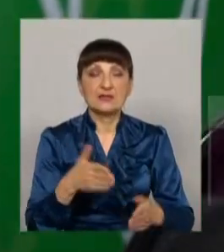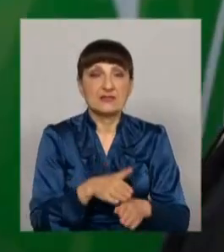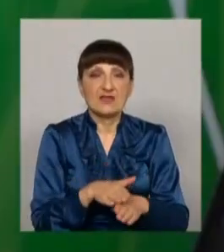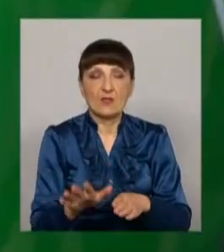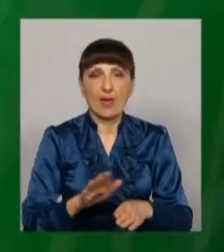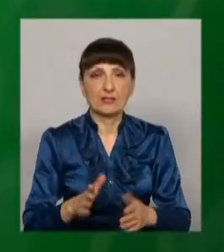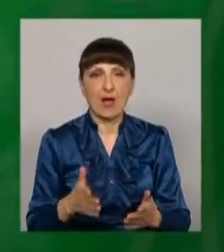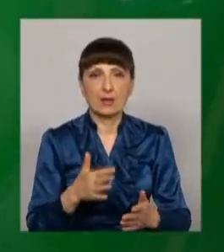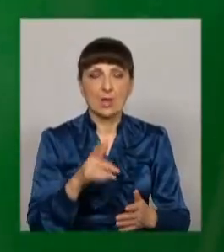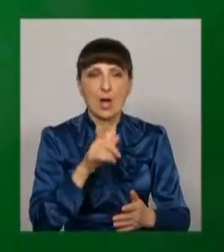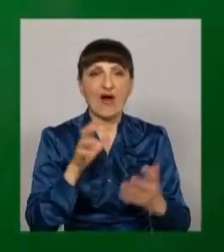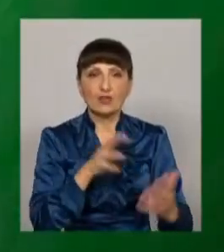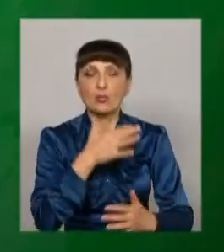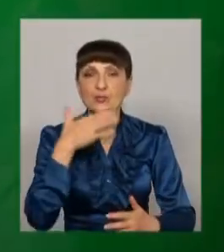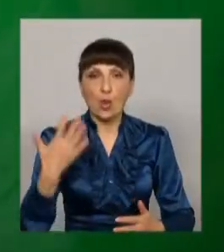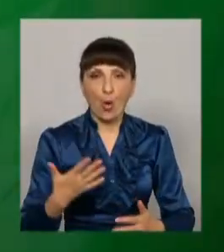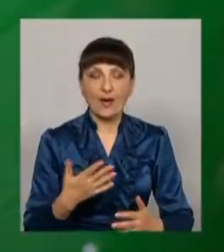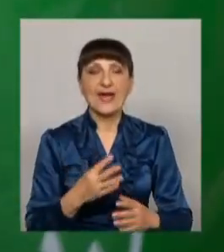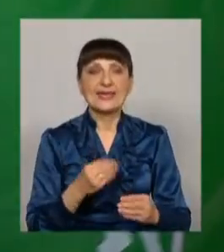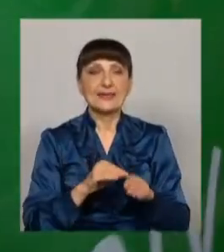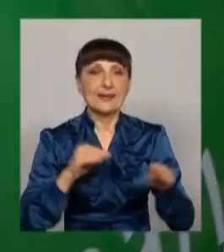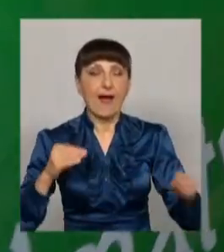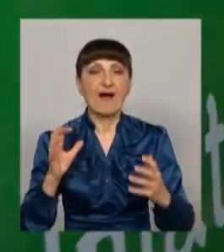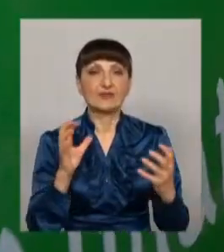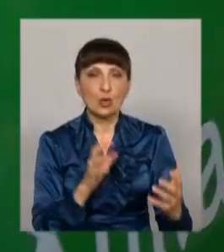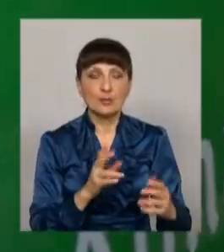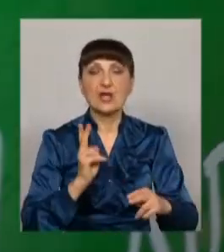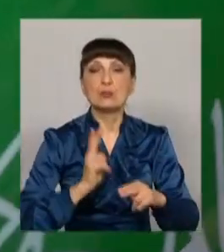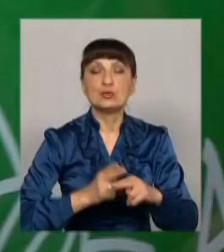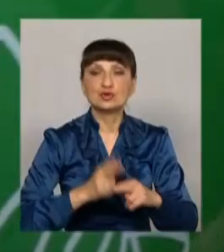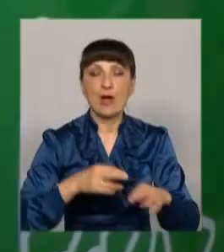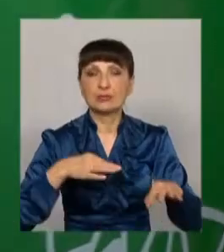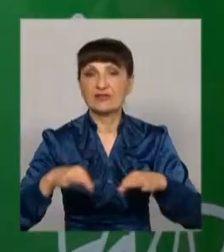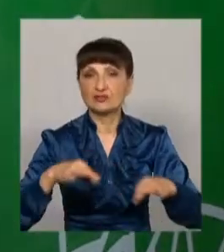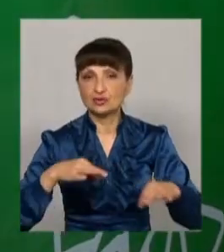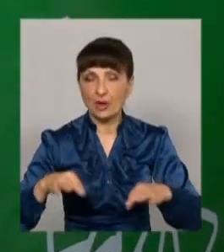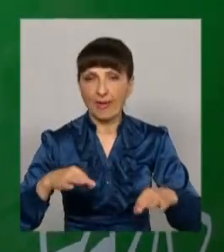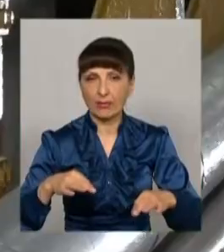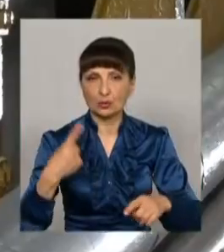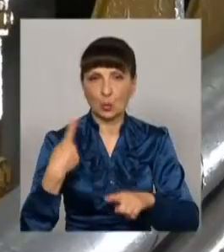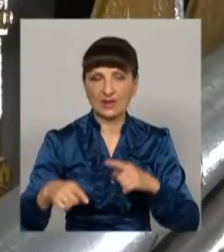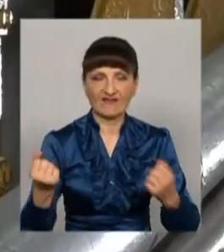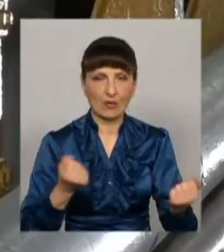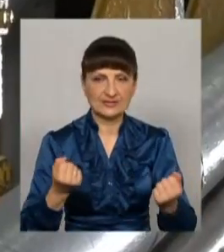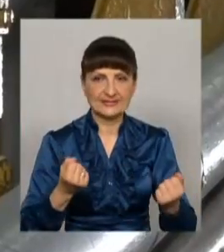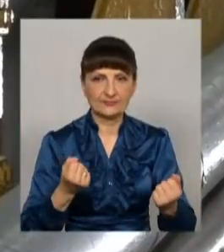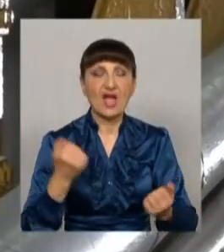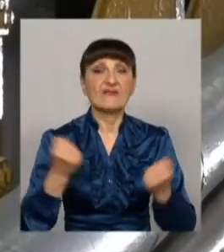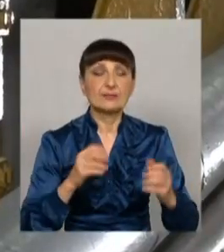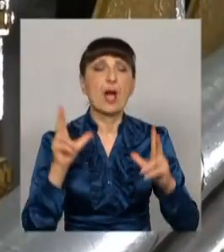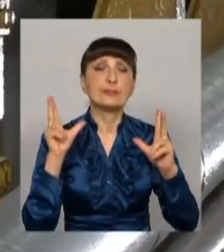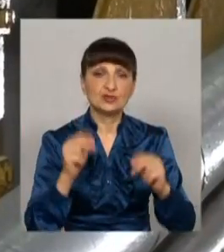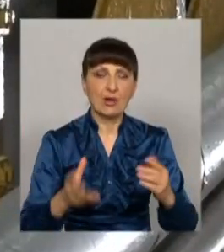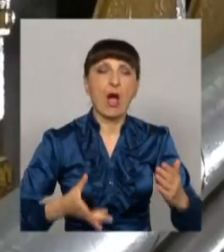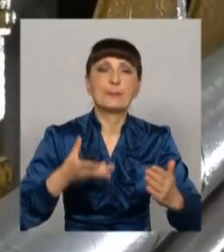с нагрузкой. Помимо этого, выстроенные в колонны автобусы мешают и движению простых водителей. Водителям пообещали